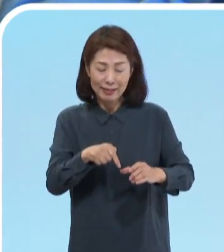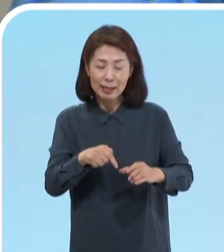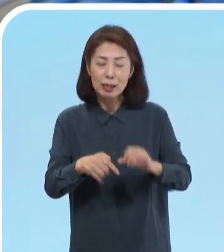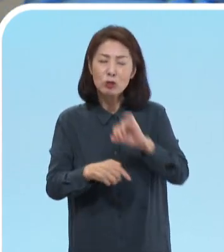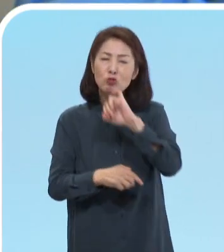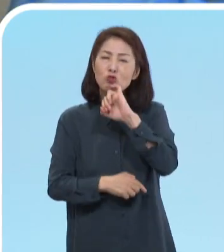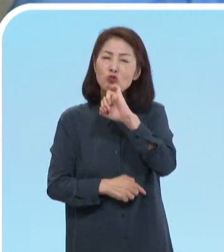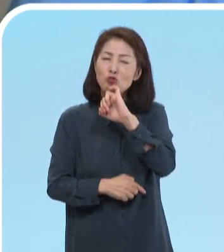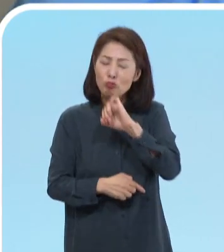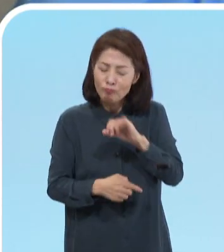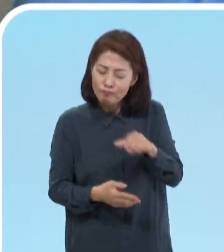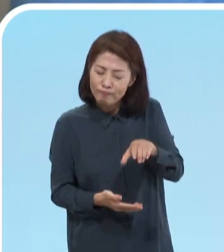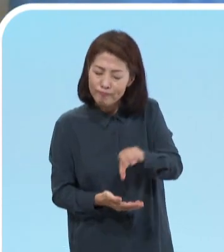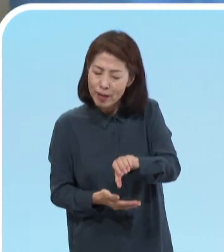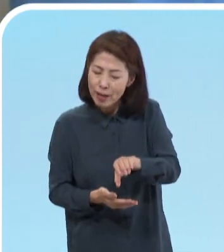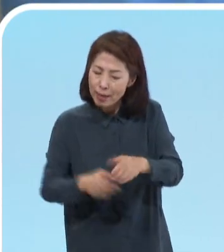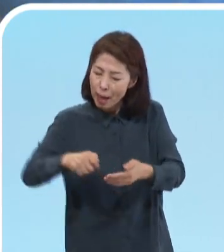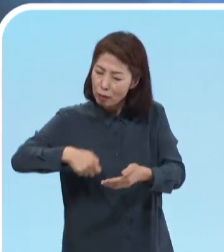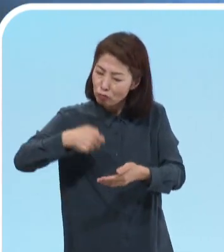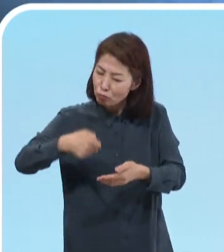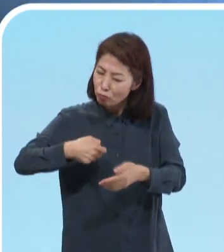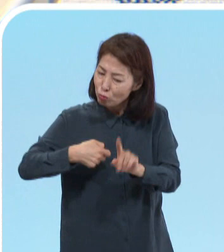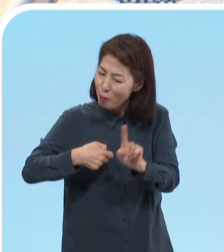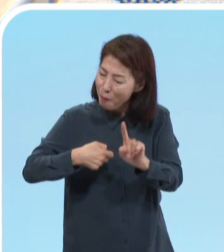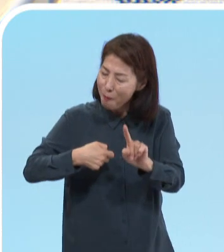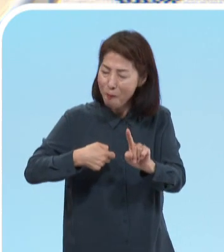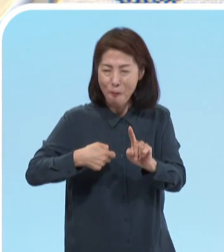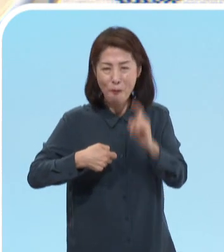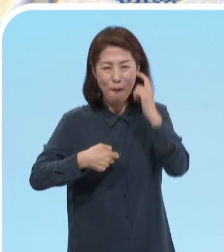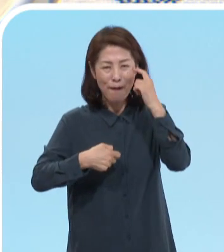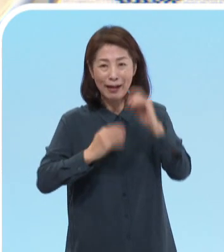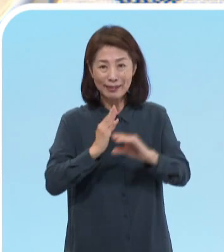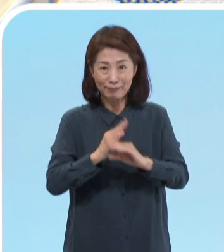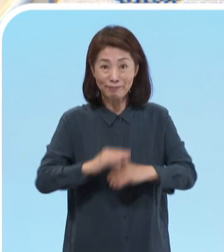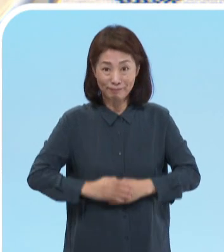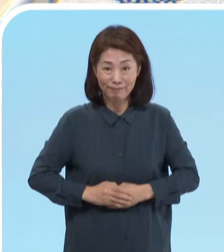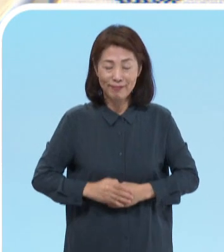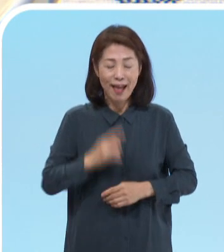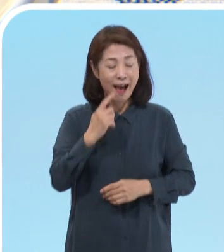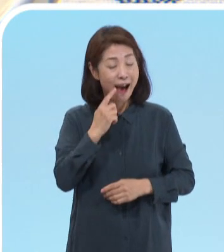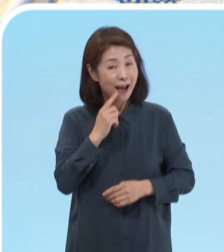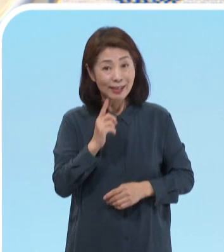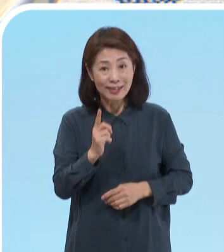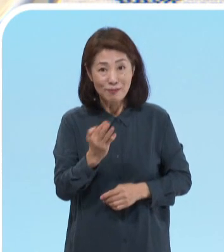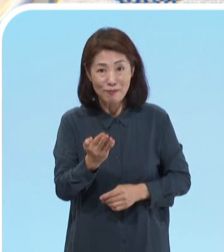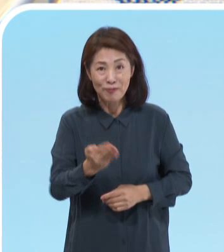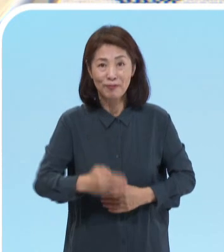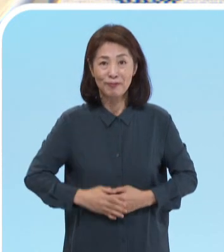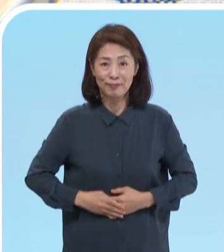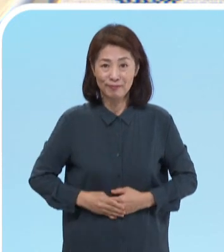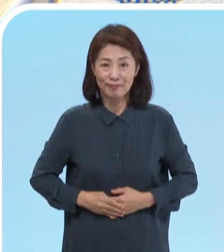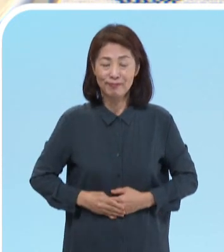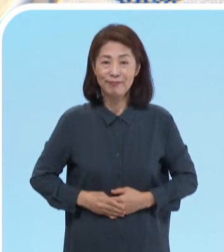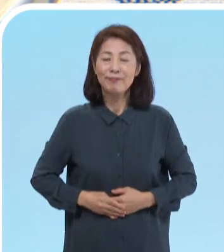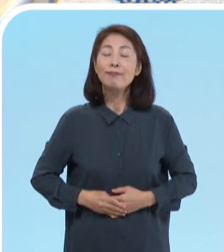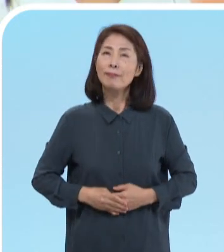を加えてクラムチャウダー風にしてみようと試作中です。お味はどうです